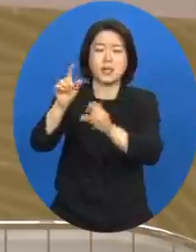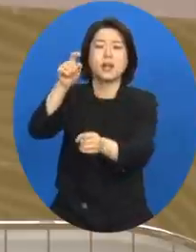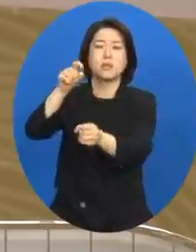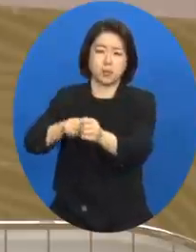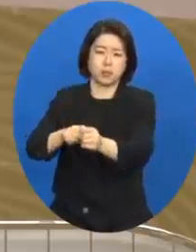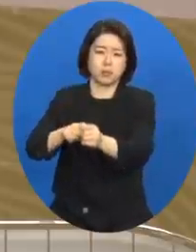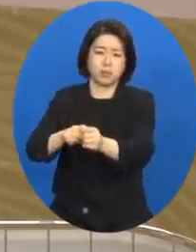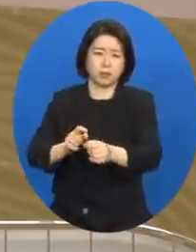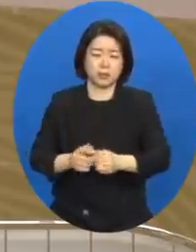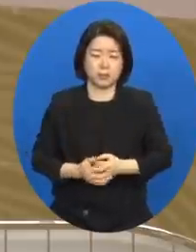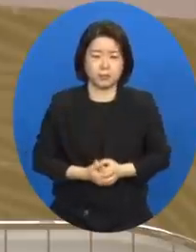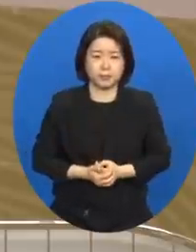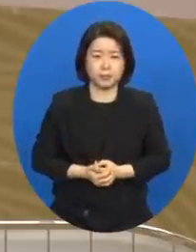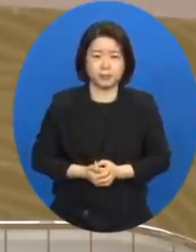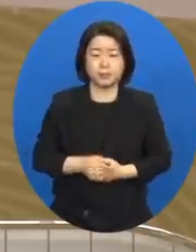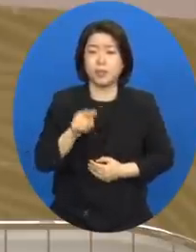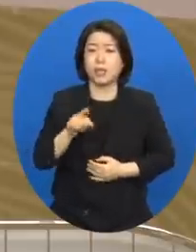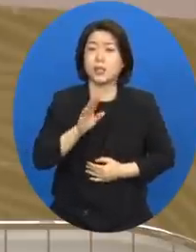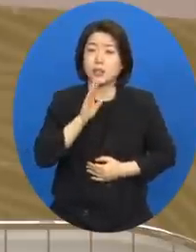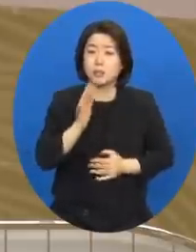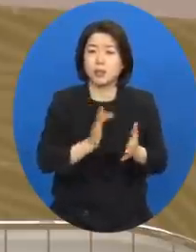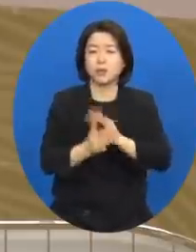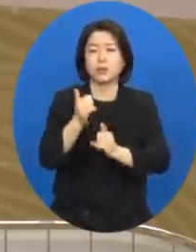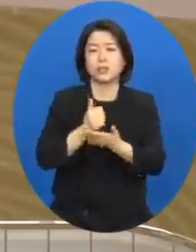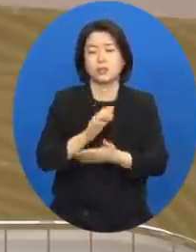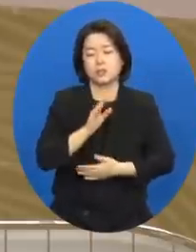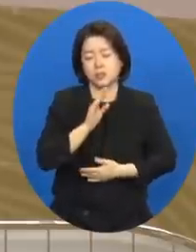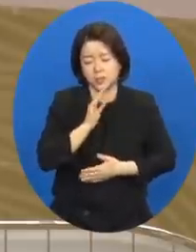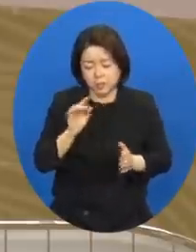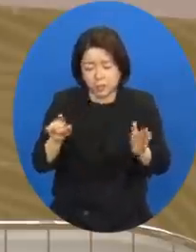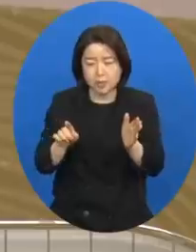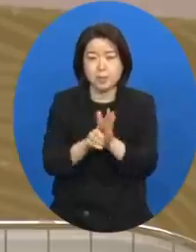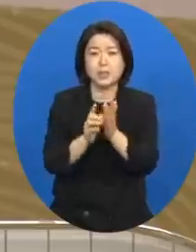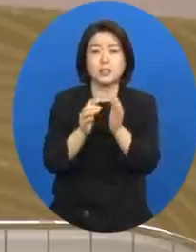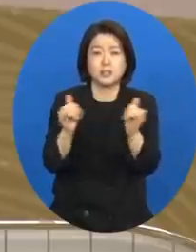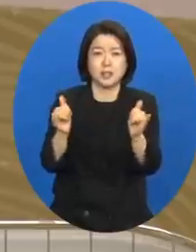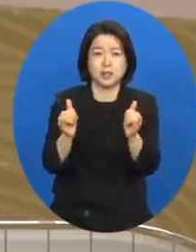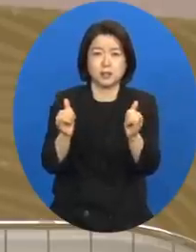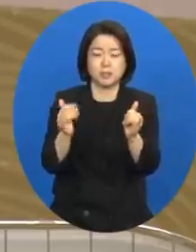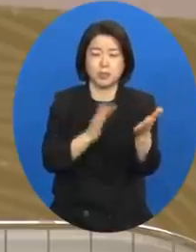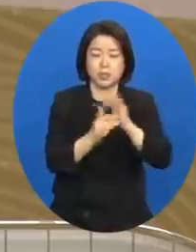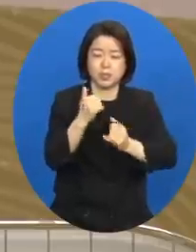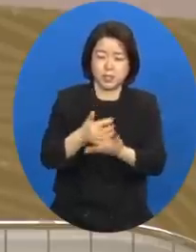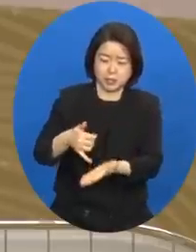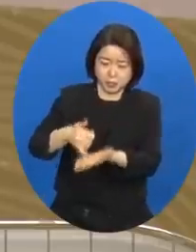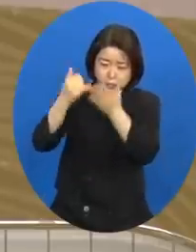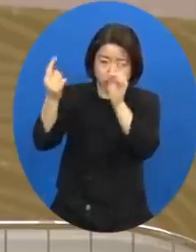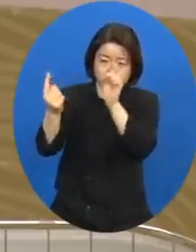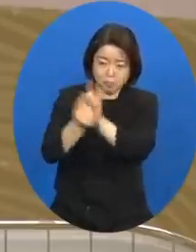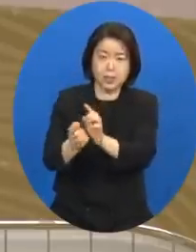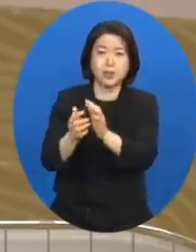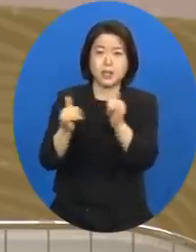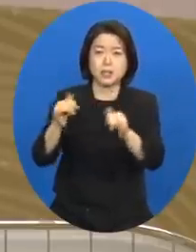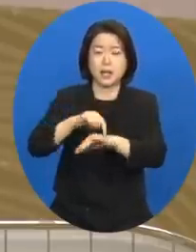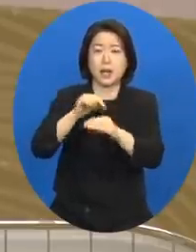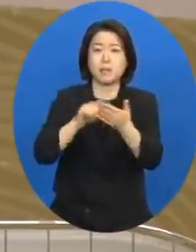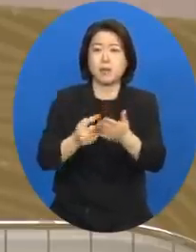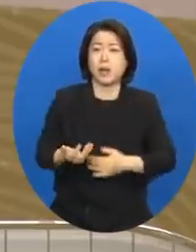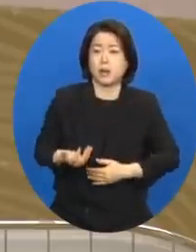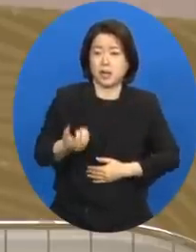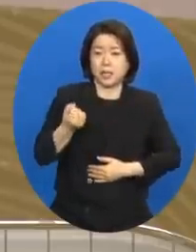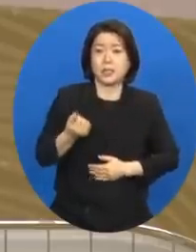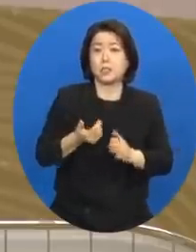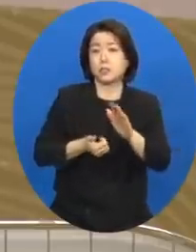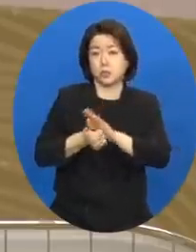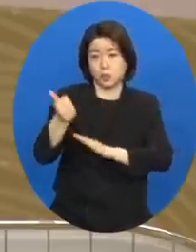하십니다. 이게 바로 예수님을 진짜 믿은 사람, 예수님을 인격적으로 만난 사람이 마음에 가지게 되는